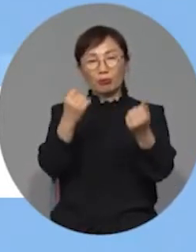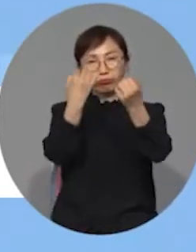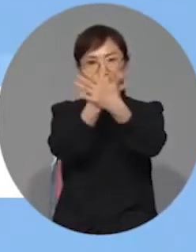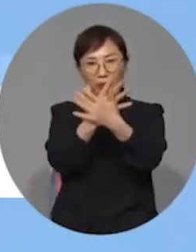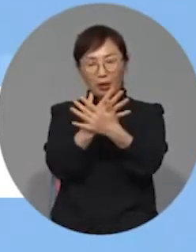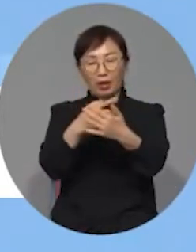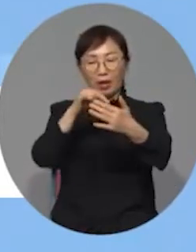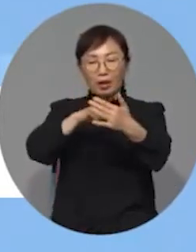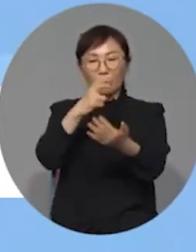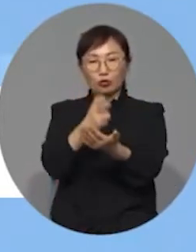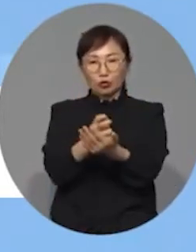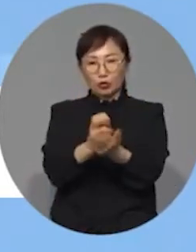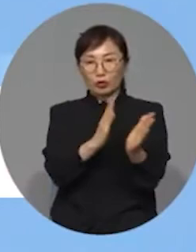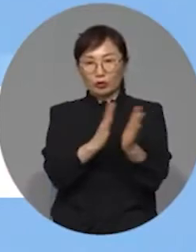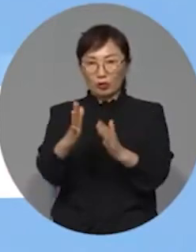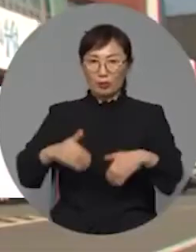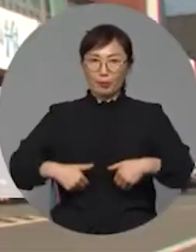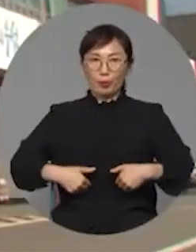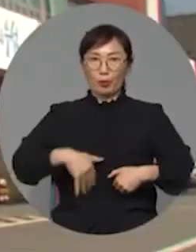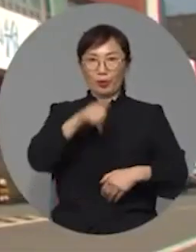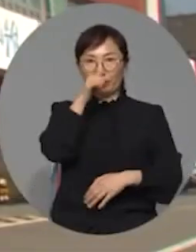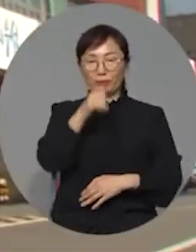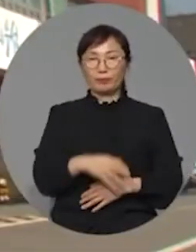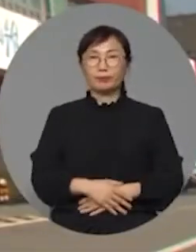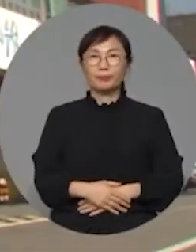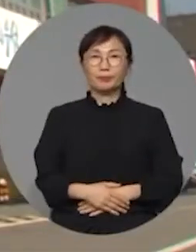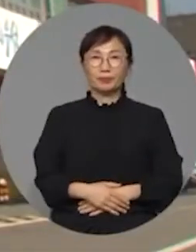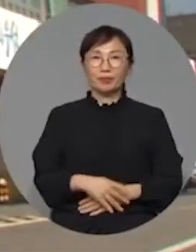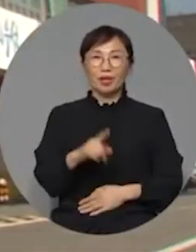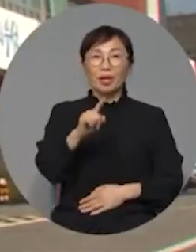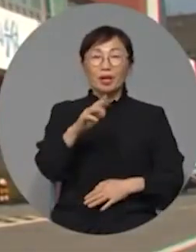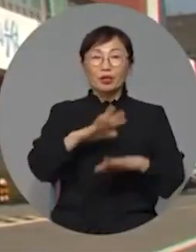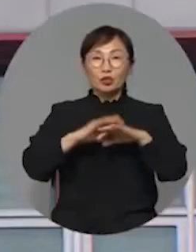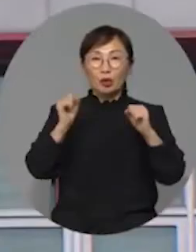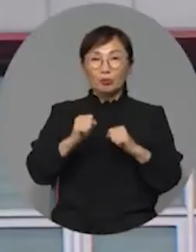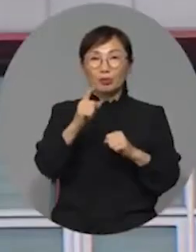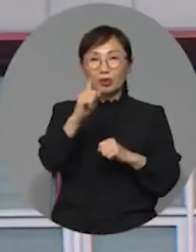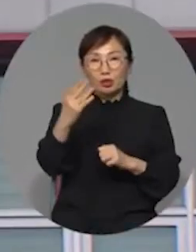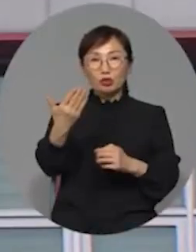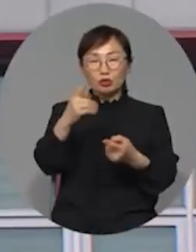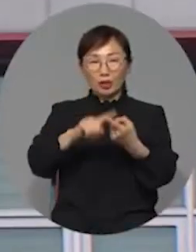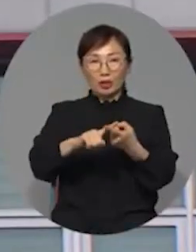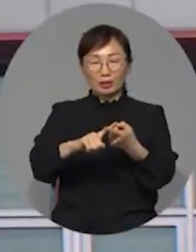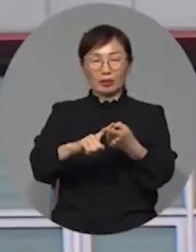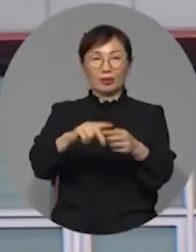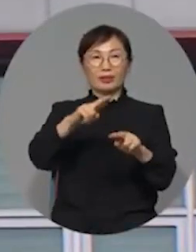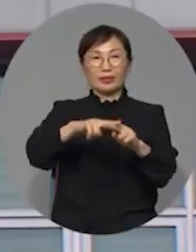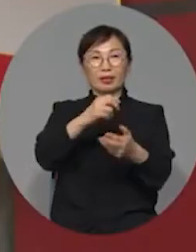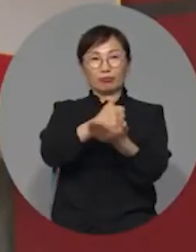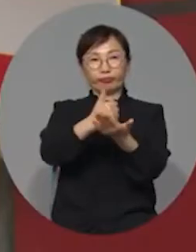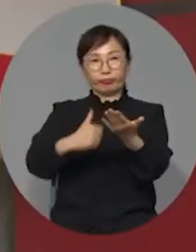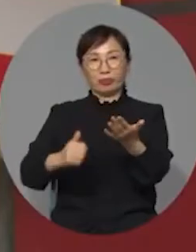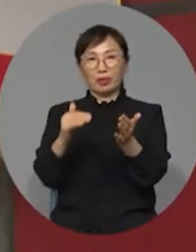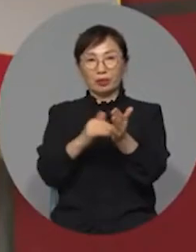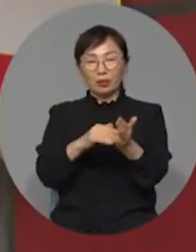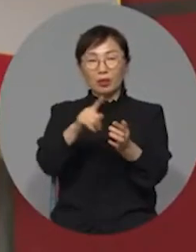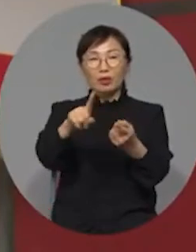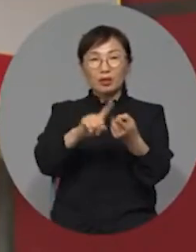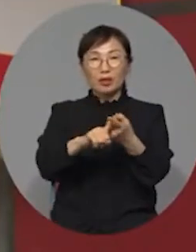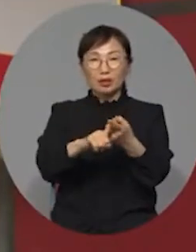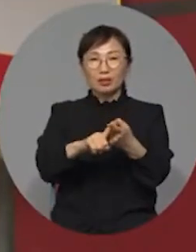내부 규정을 정비할 필요가 있어 보입니다. 전북소방본부는 소방서장을 직위 해제하고 센터 직원들의